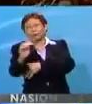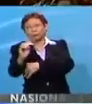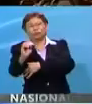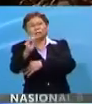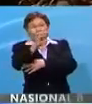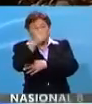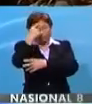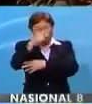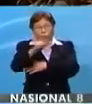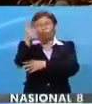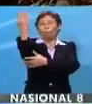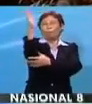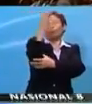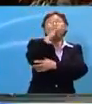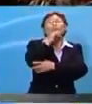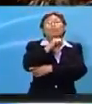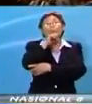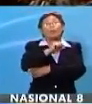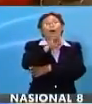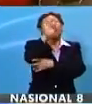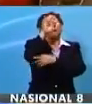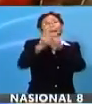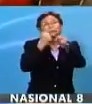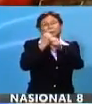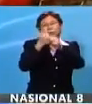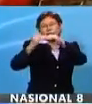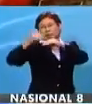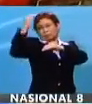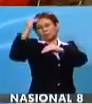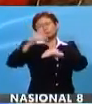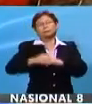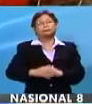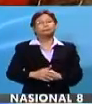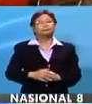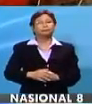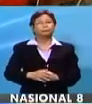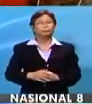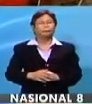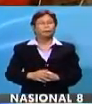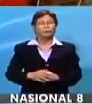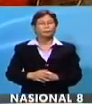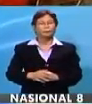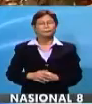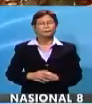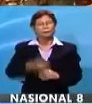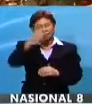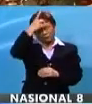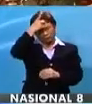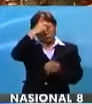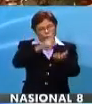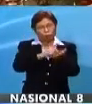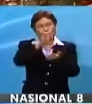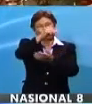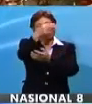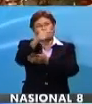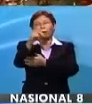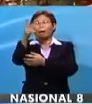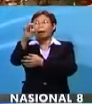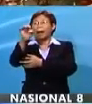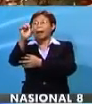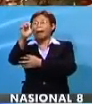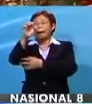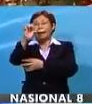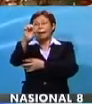25.9% bagi pokok berusia 8 tahun ke atas. Dalam pada itu, Datuk Dr. Muhammad Emir